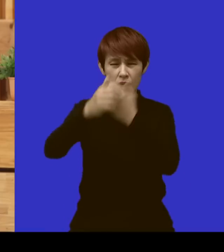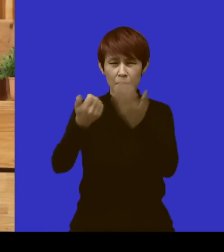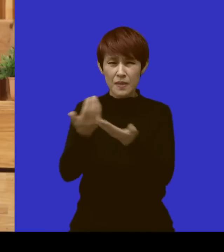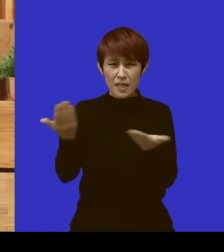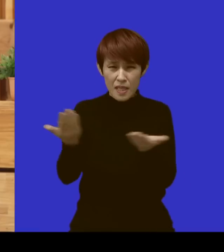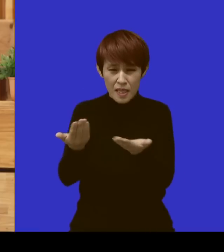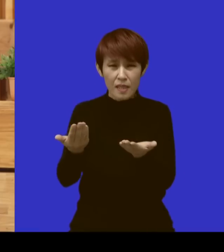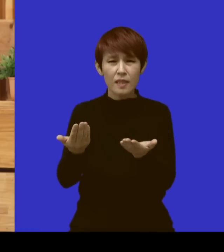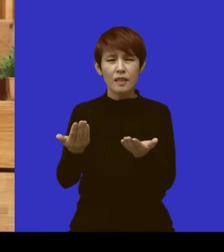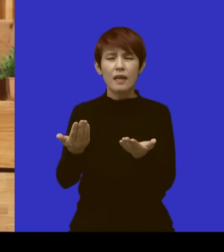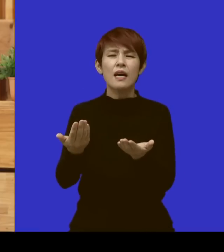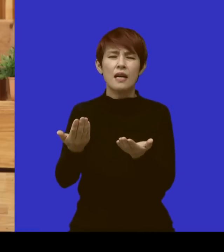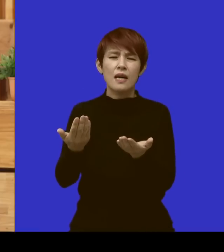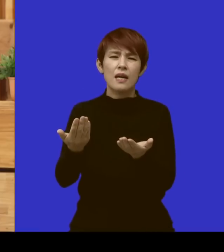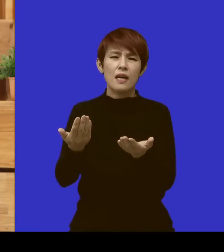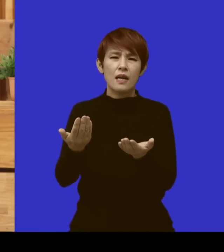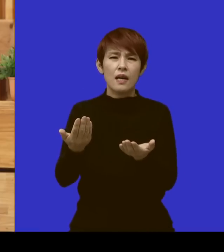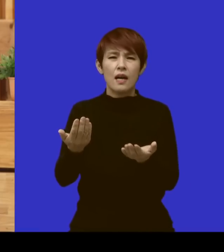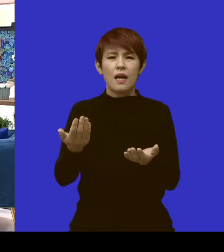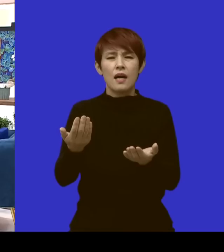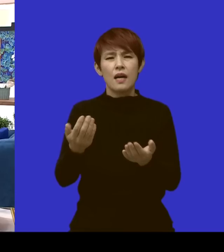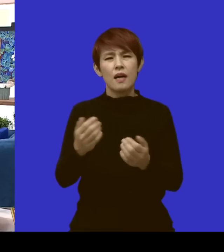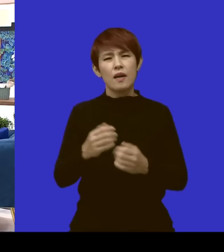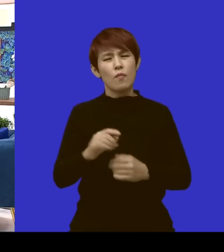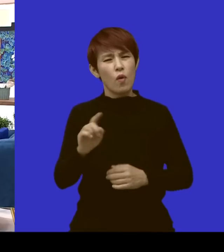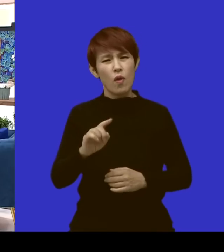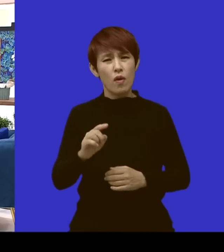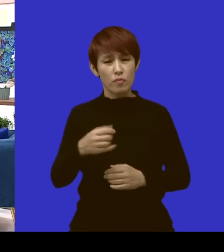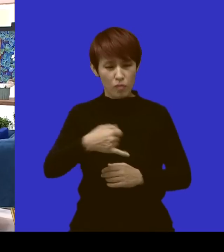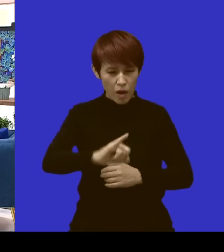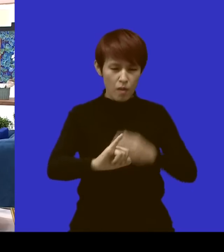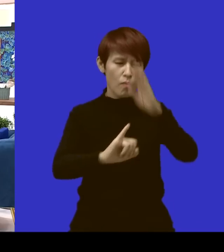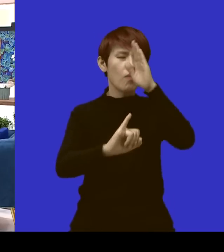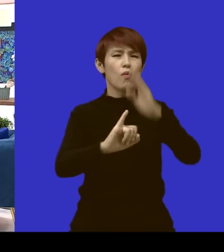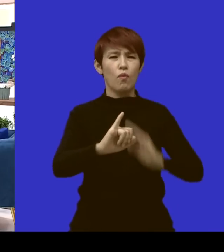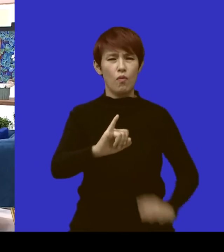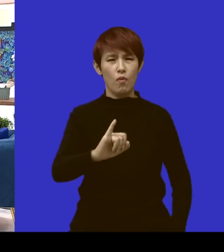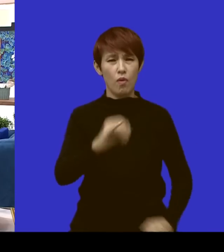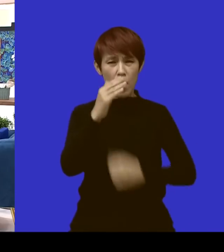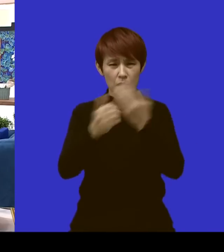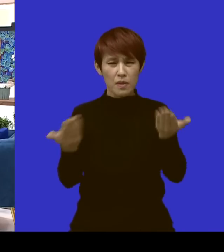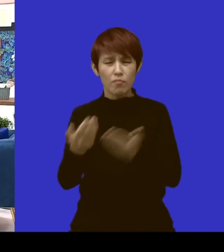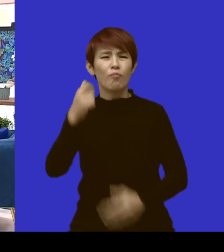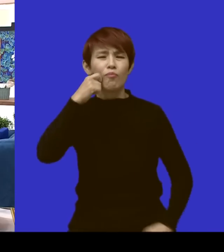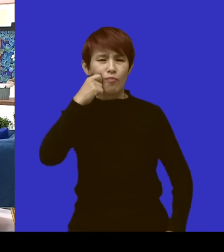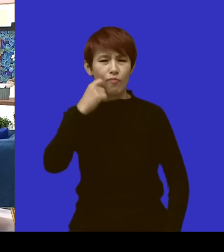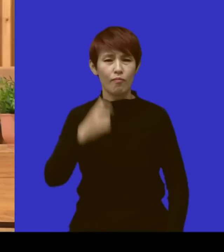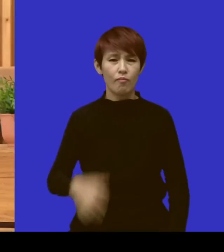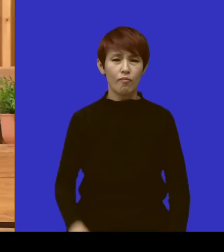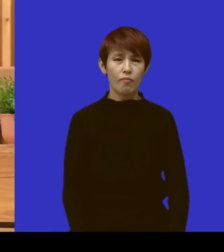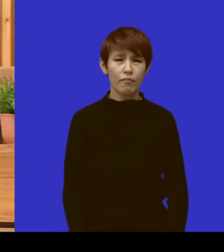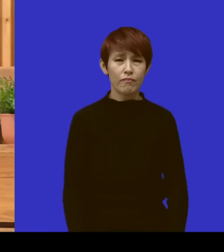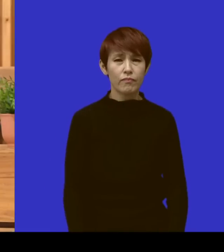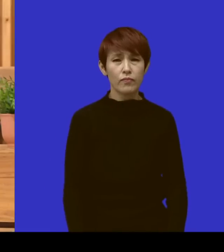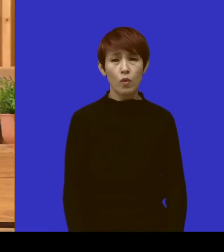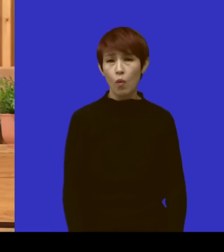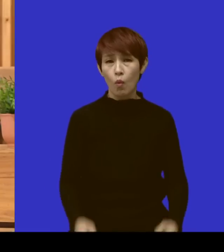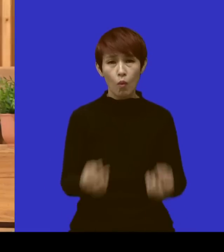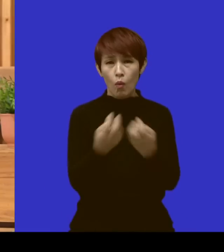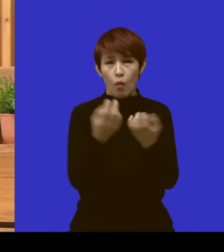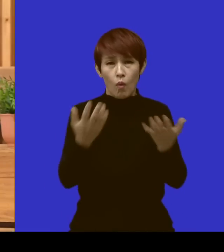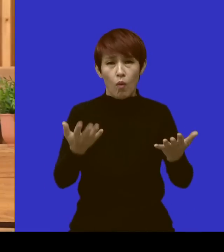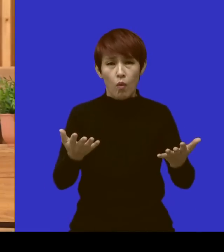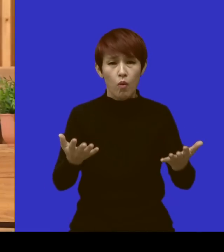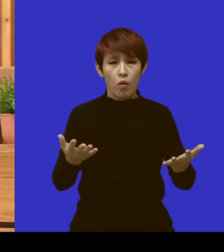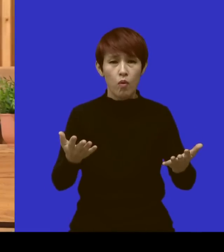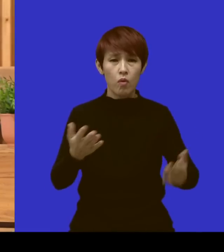일단 아이가 아프면 일단 뭐 사역이고 무엇이고 간에 일단 저 같아도 일단 그리고 이게 진짜 어떻게 방법이 없잖아요. 특히